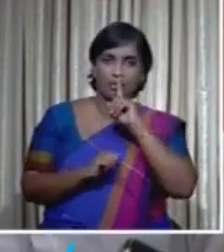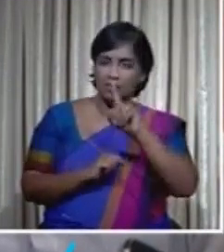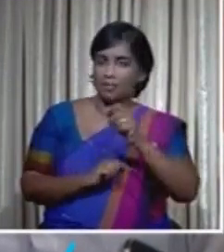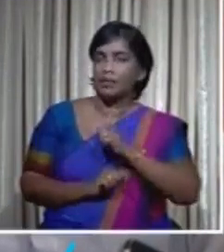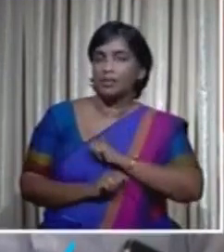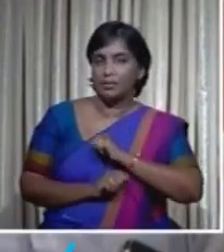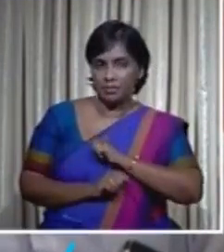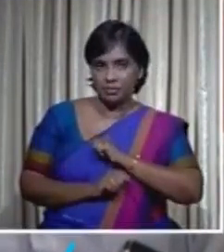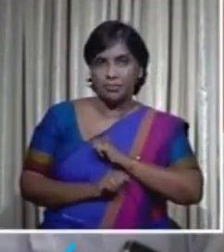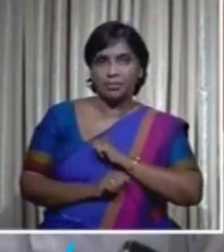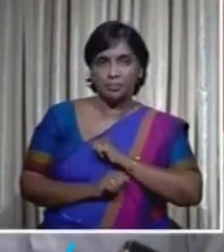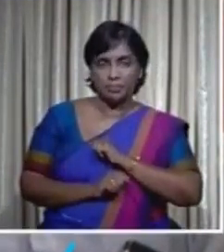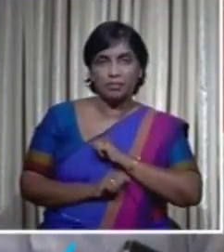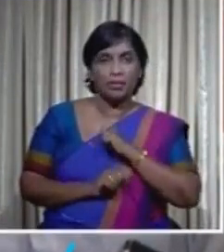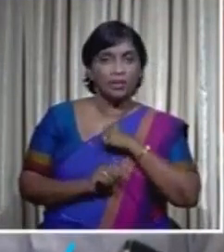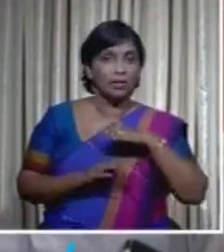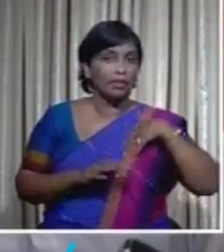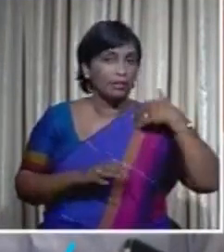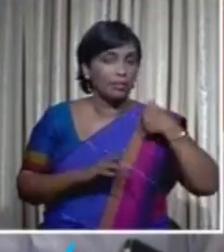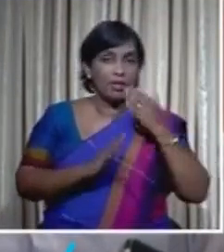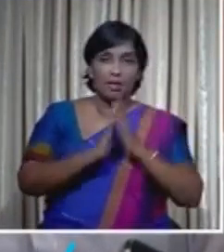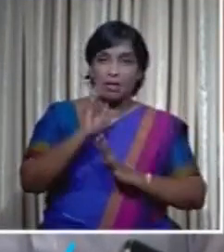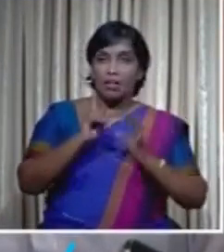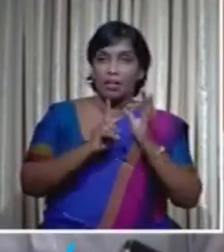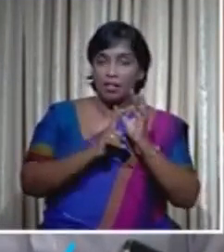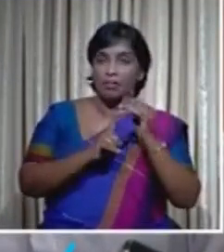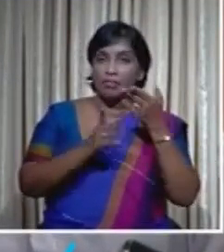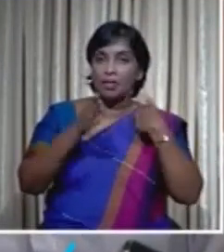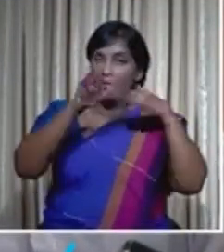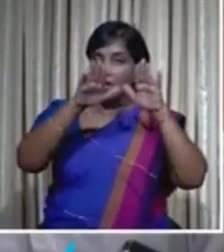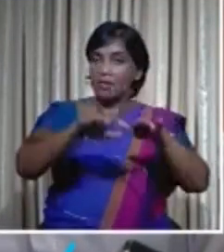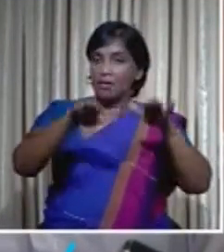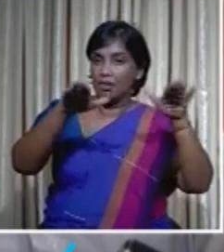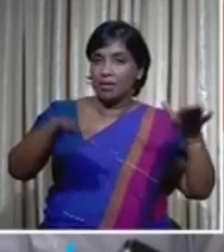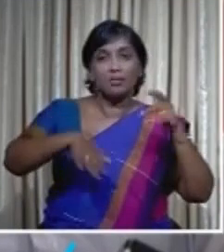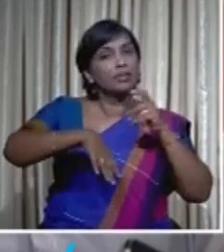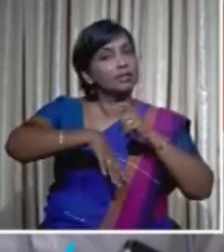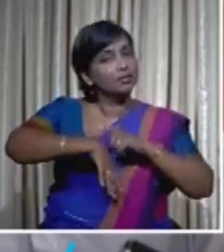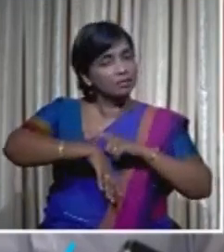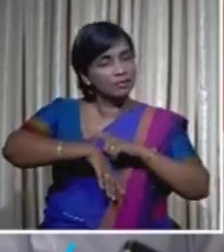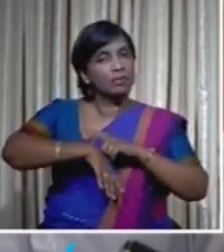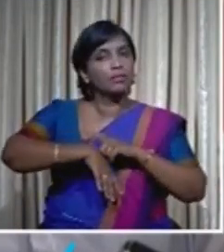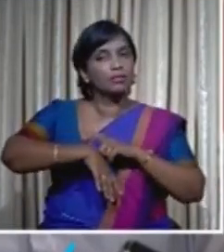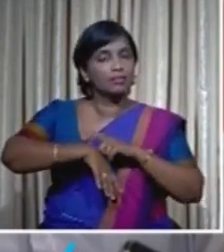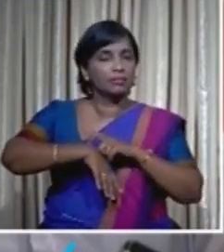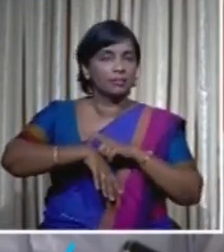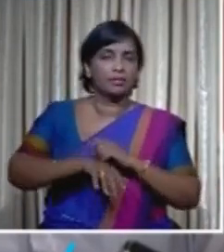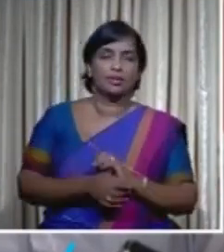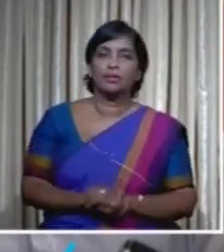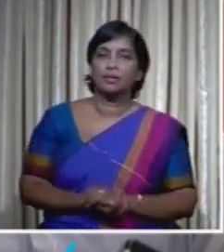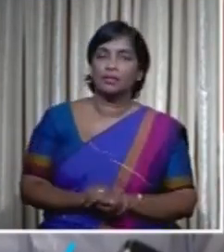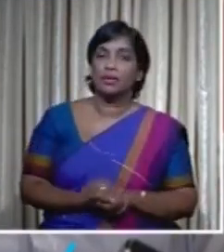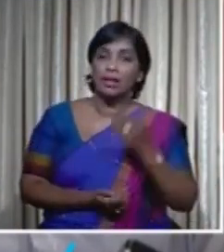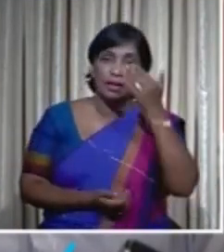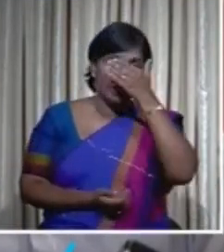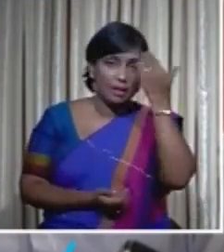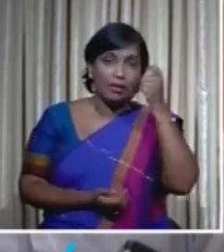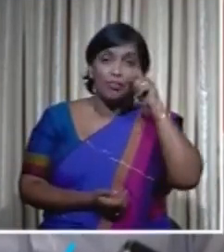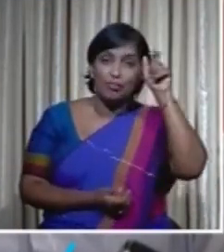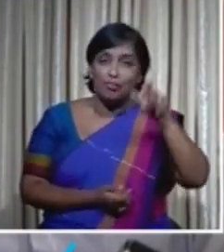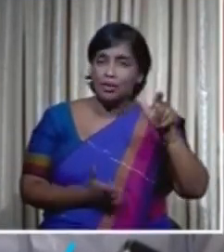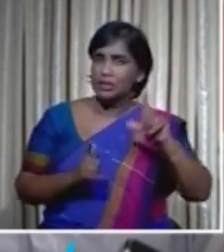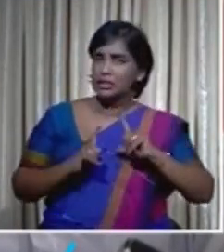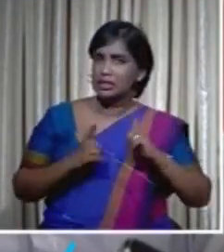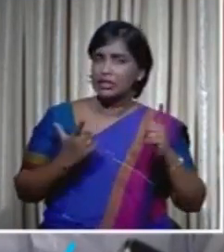மூத்த அமைச்சர்கள் இங்கே இருக்கிற பொழுது, இந்த நாட்டிலே இப்பொழுது தமிழர்கள் வாழ்ந்த பிரதேசங்களில், அவர்கள் வாழுகின்ற